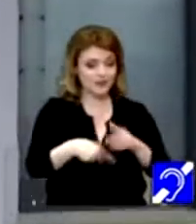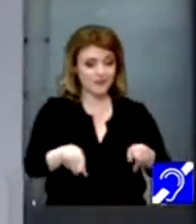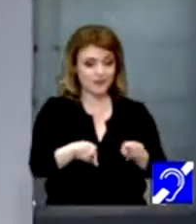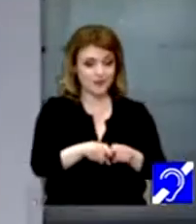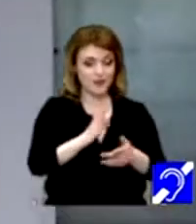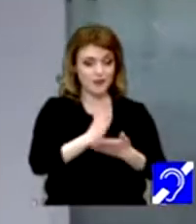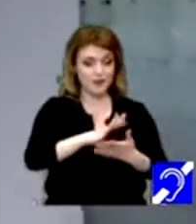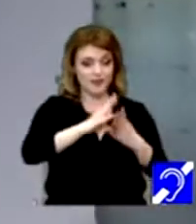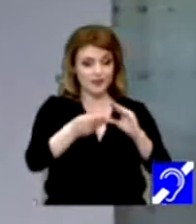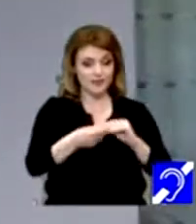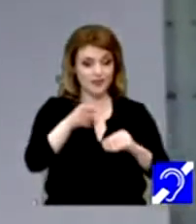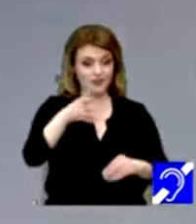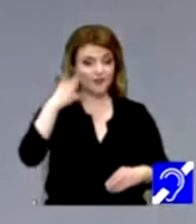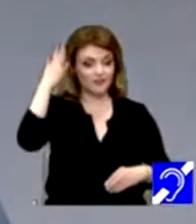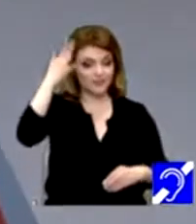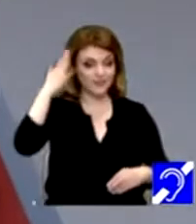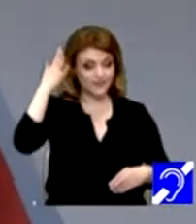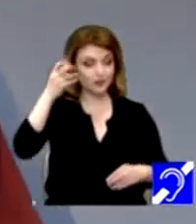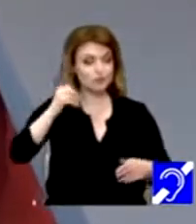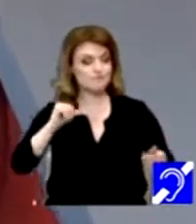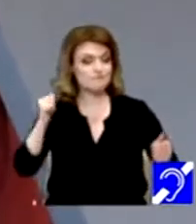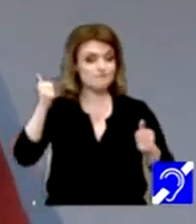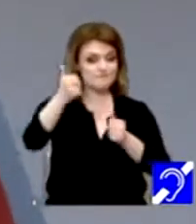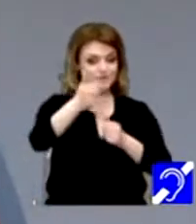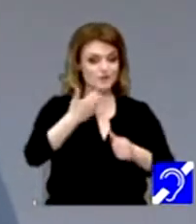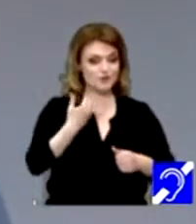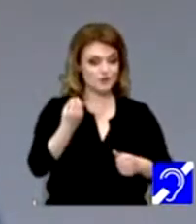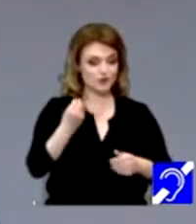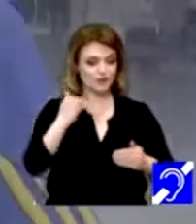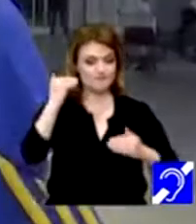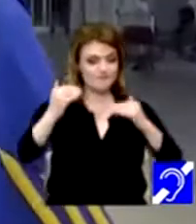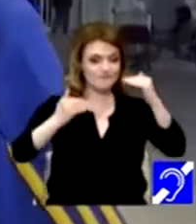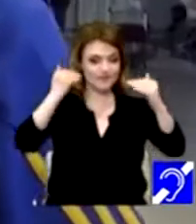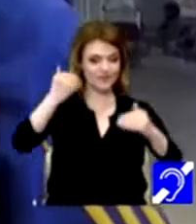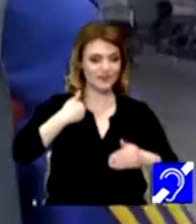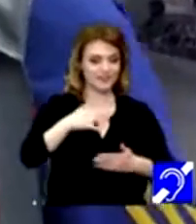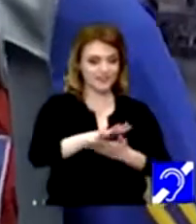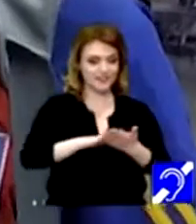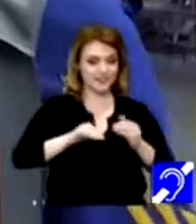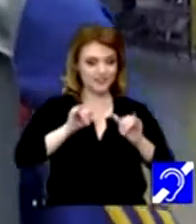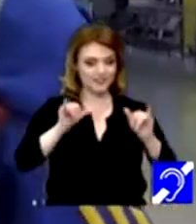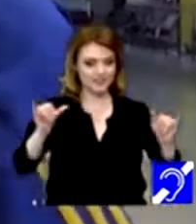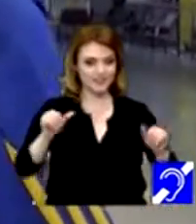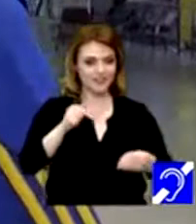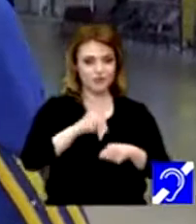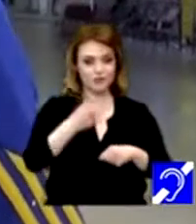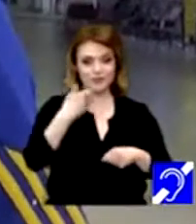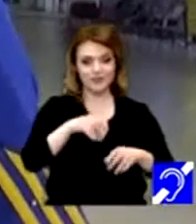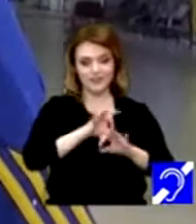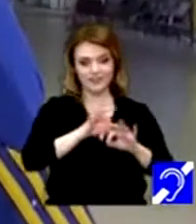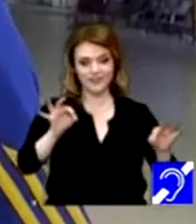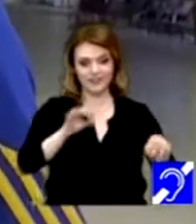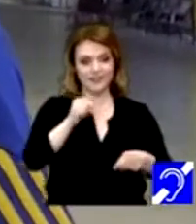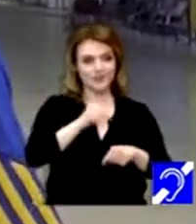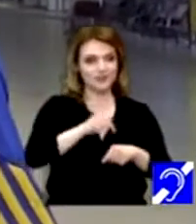Marco visează acum să fie și campion olimpic. Mă simt foarte bine, simt că m-am